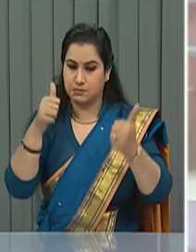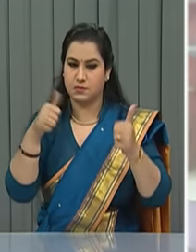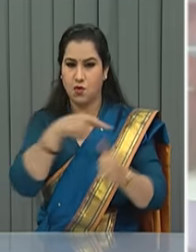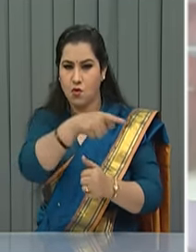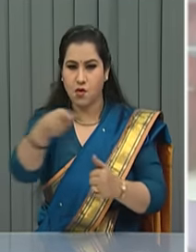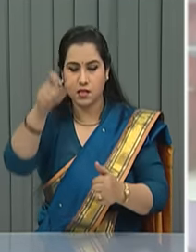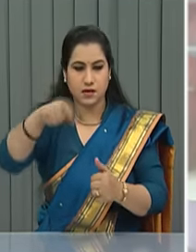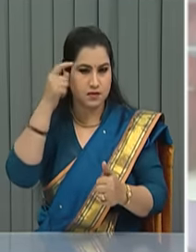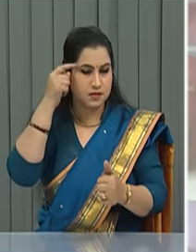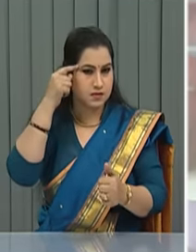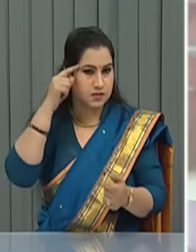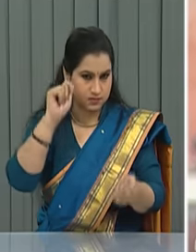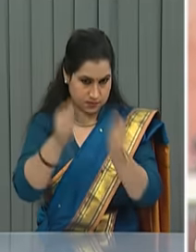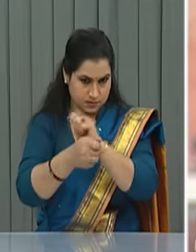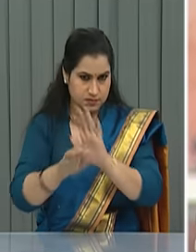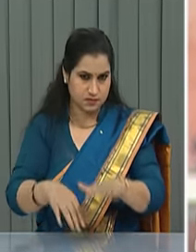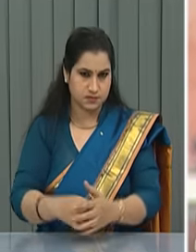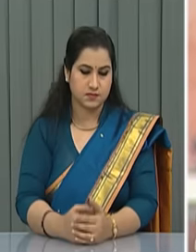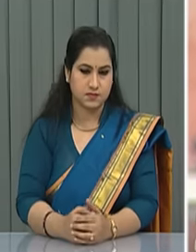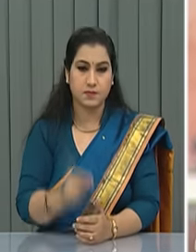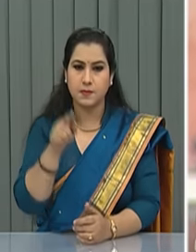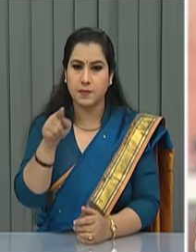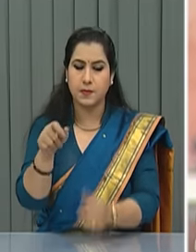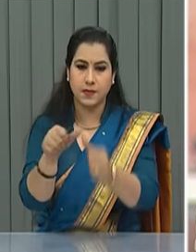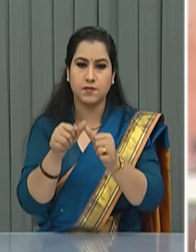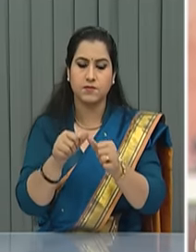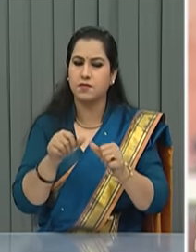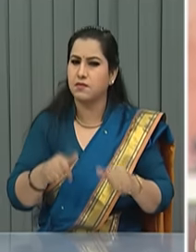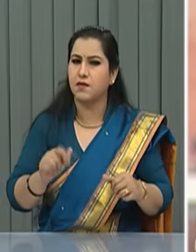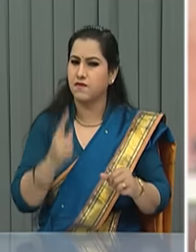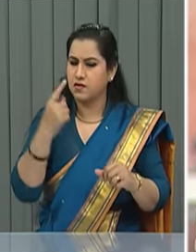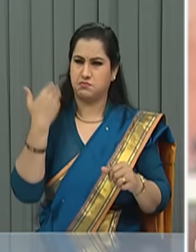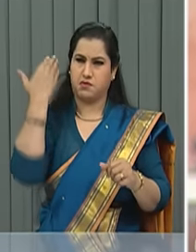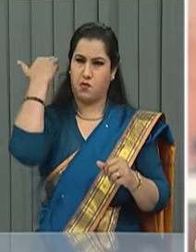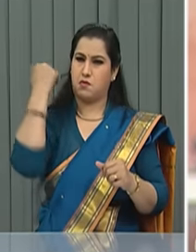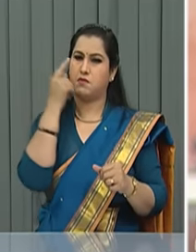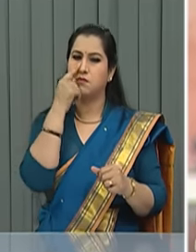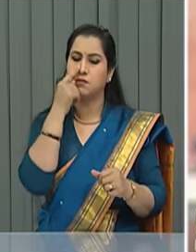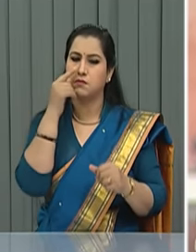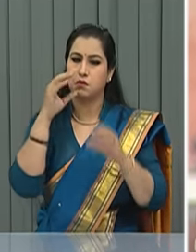कुछ परिवर्तन आया है? देखिए, सबसे पहले ऐसा नहीं है कि पहले लड़कियों